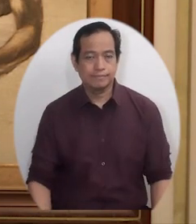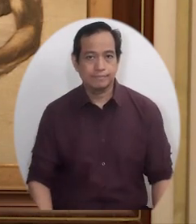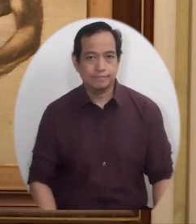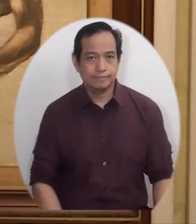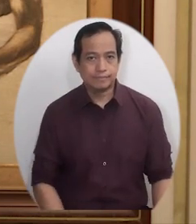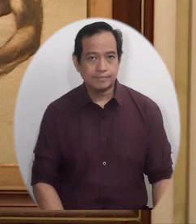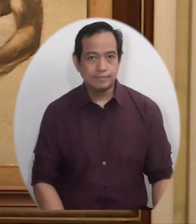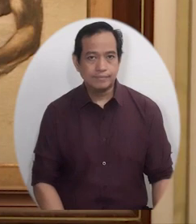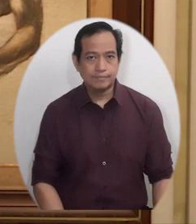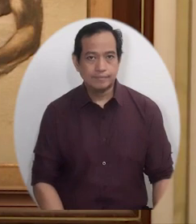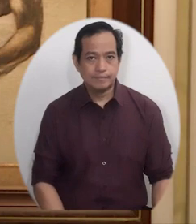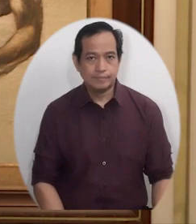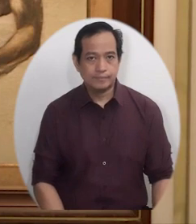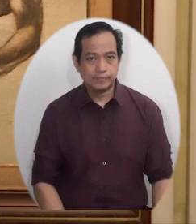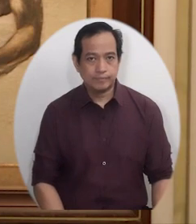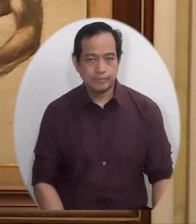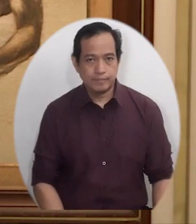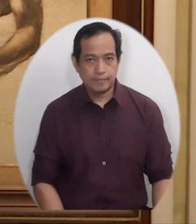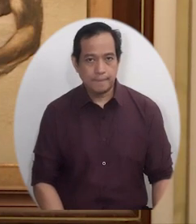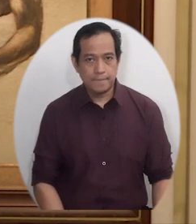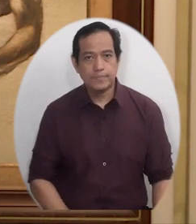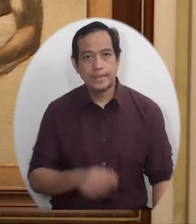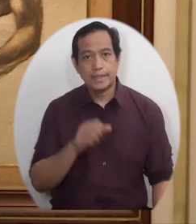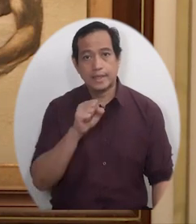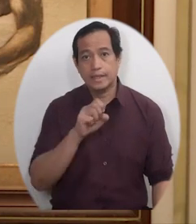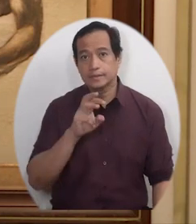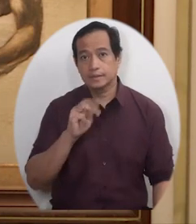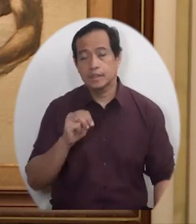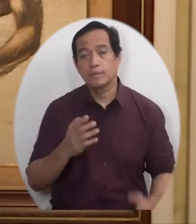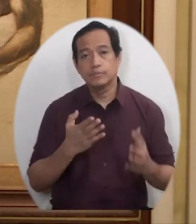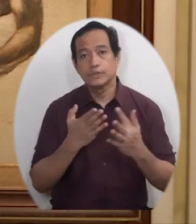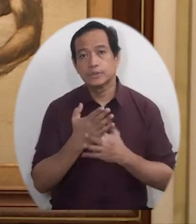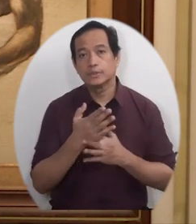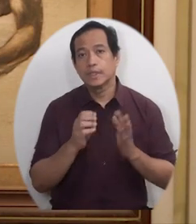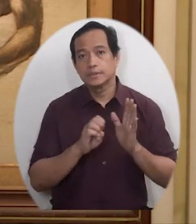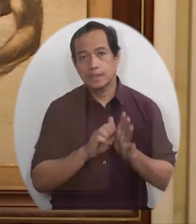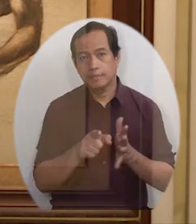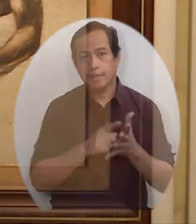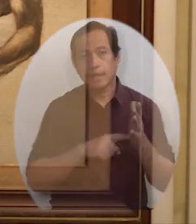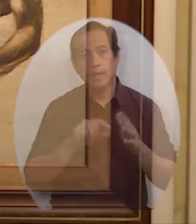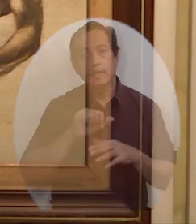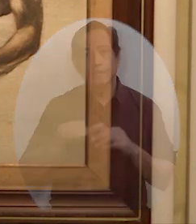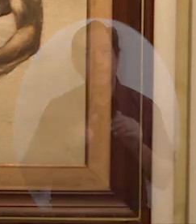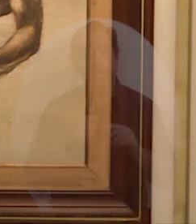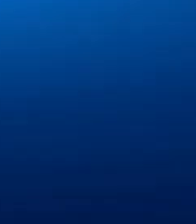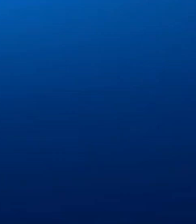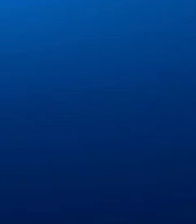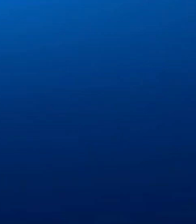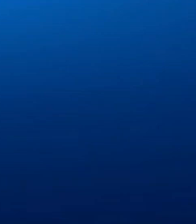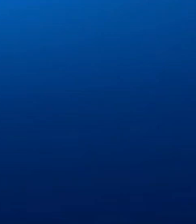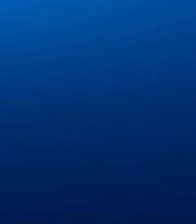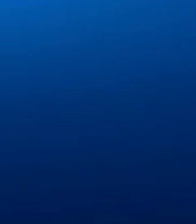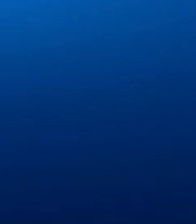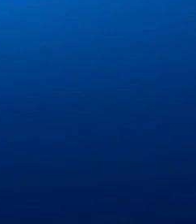ninyo, naway mas marami pa ang mga bata mabigyan natin ng pag-asa.